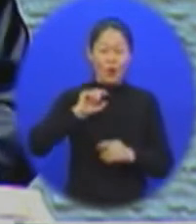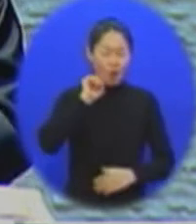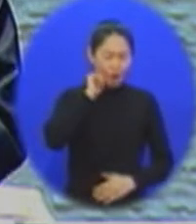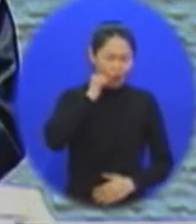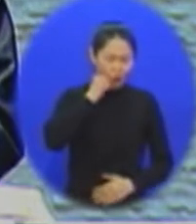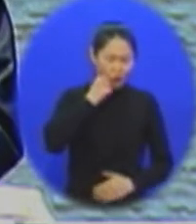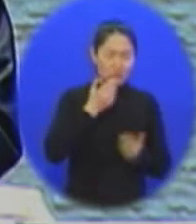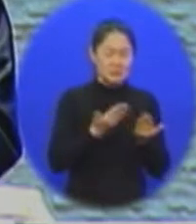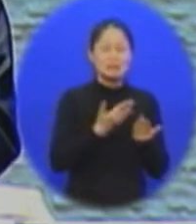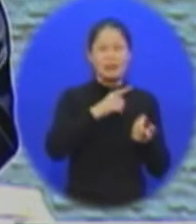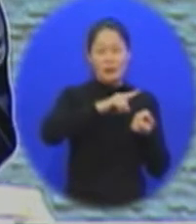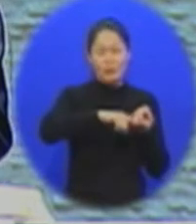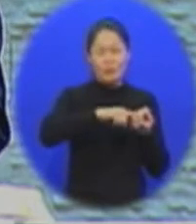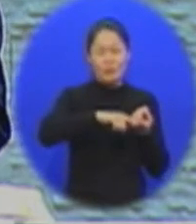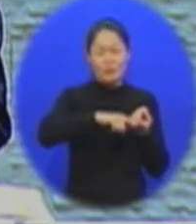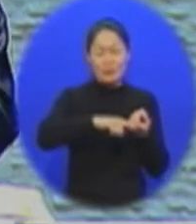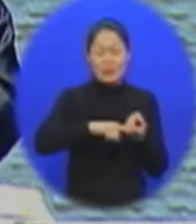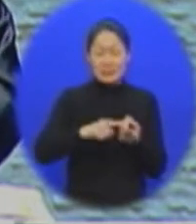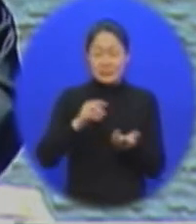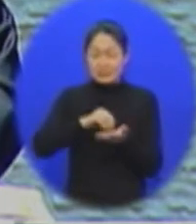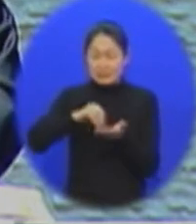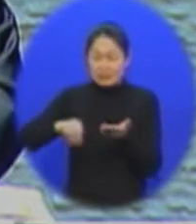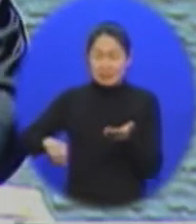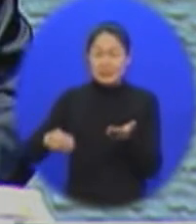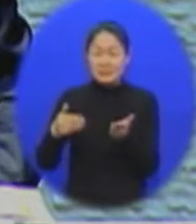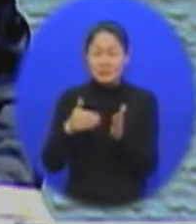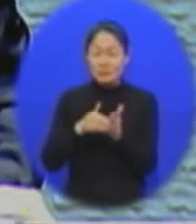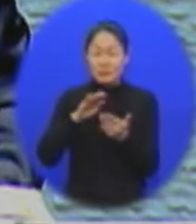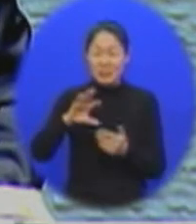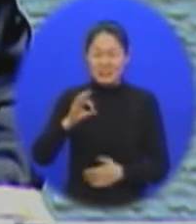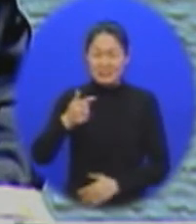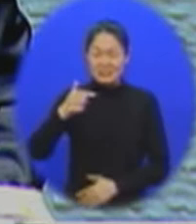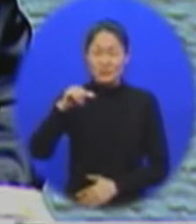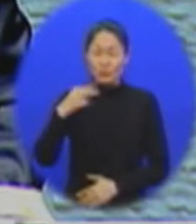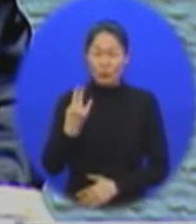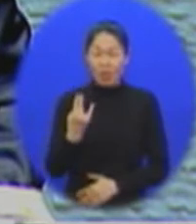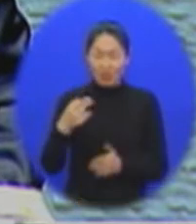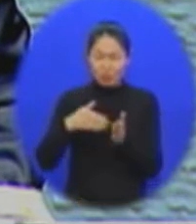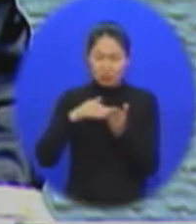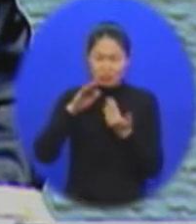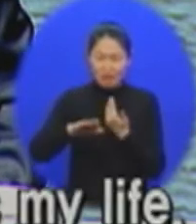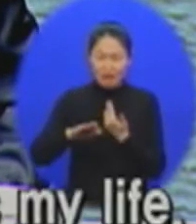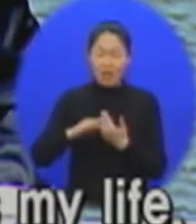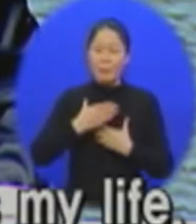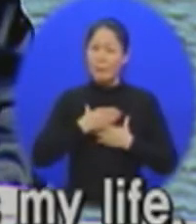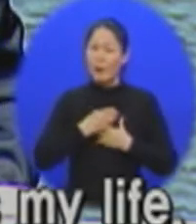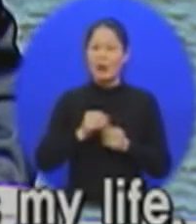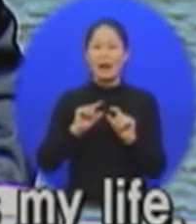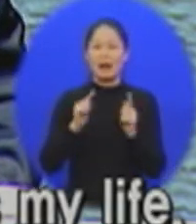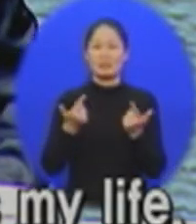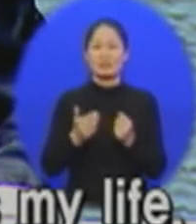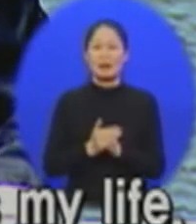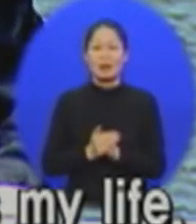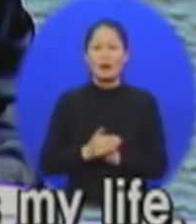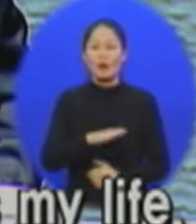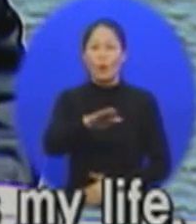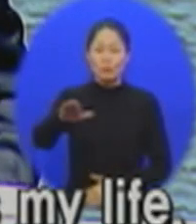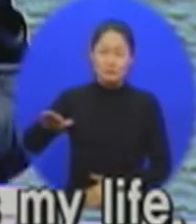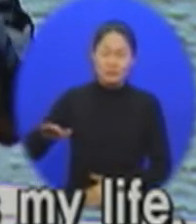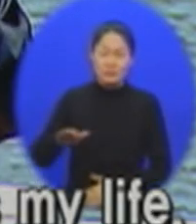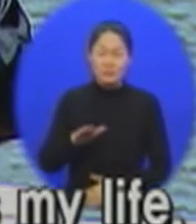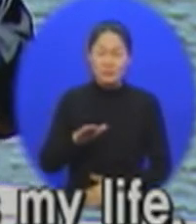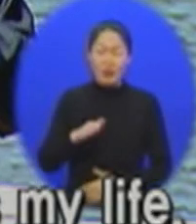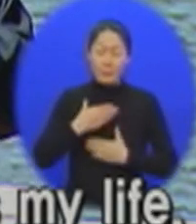어려움이 스스로 은퇴하고 나면 변환해서 된 게 아니더라 성도 여러분